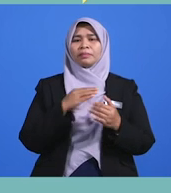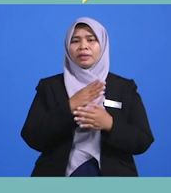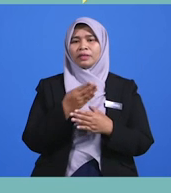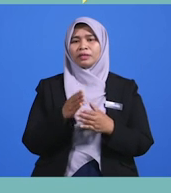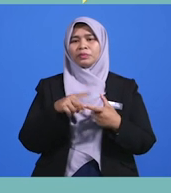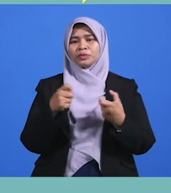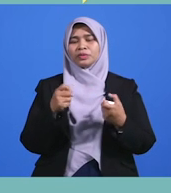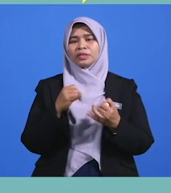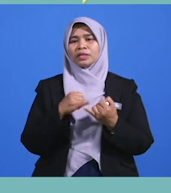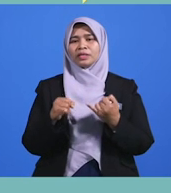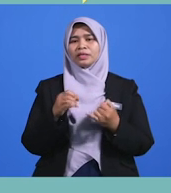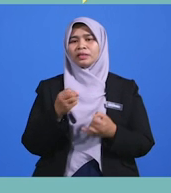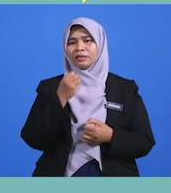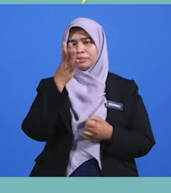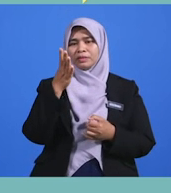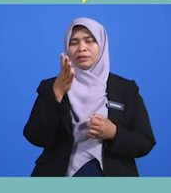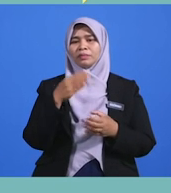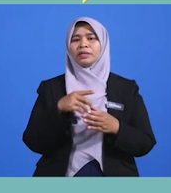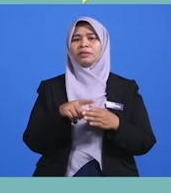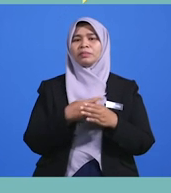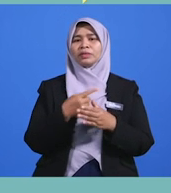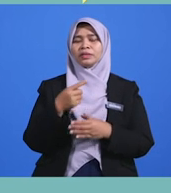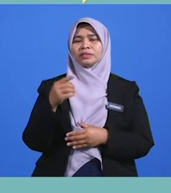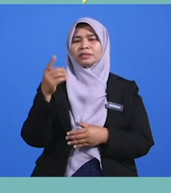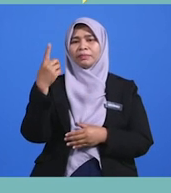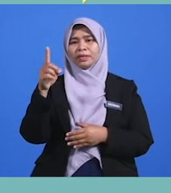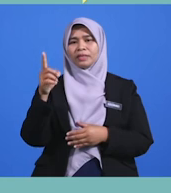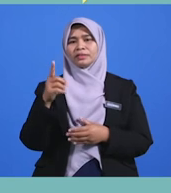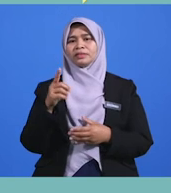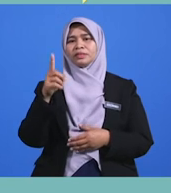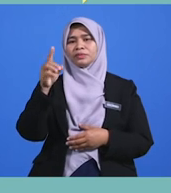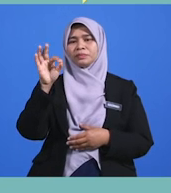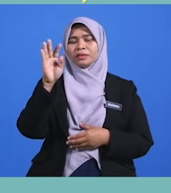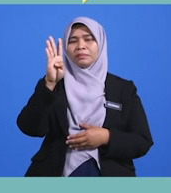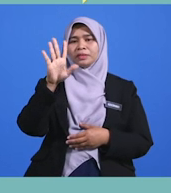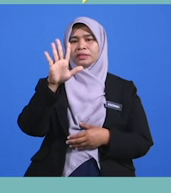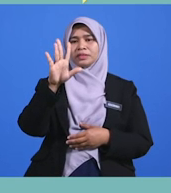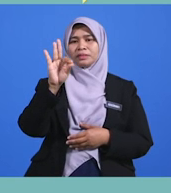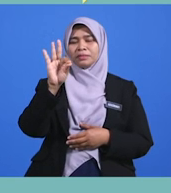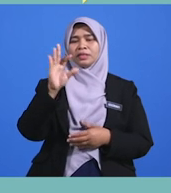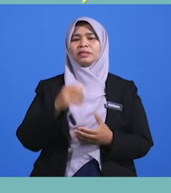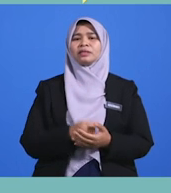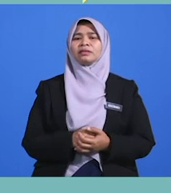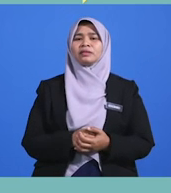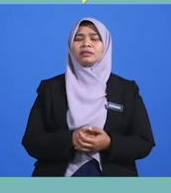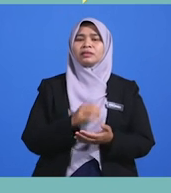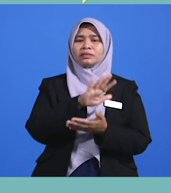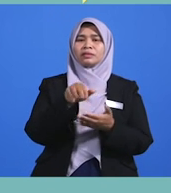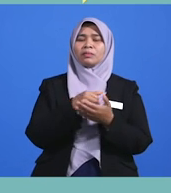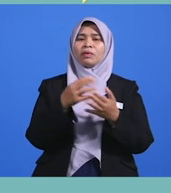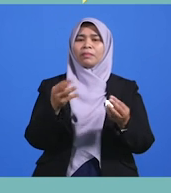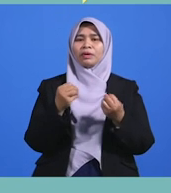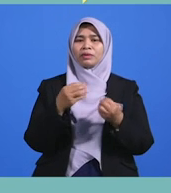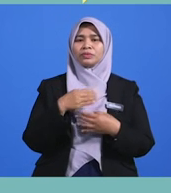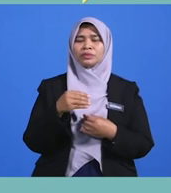pada November 1949, di mana ia menunjukkan majoriti pengundi telah memilih rekaan bendera